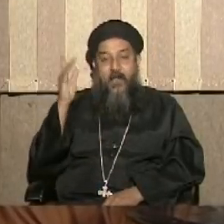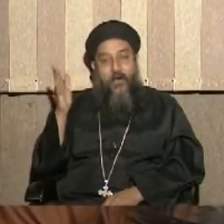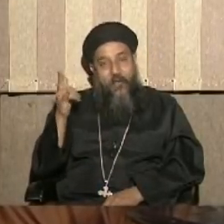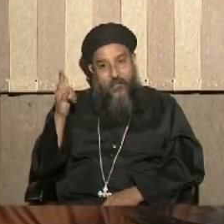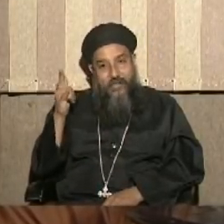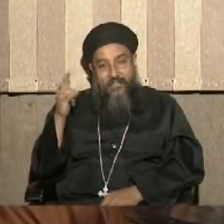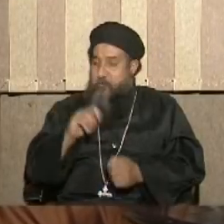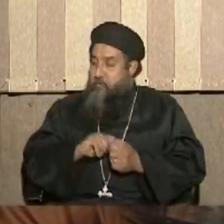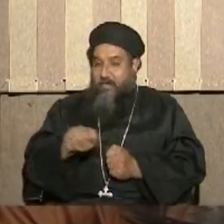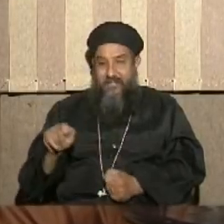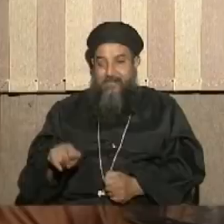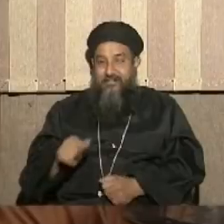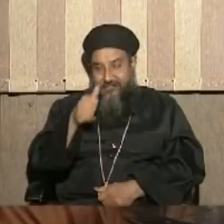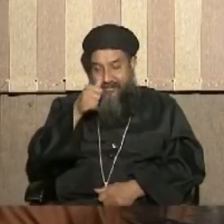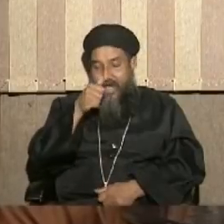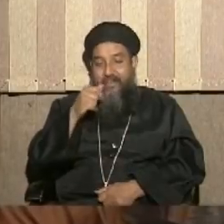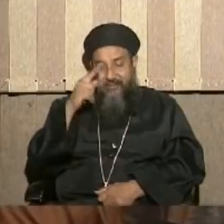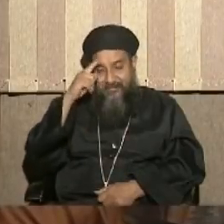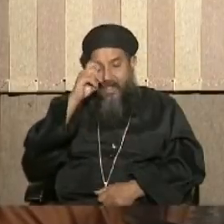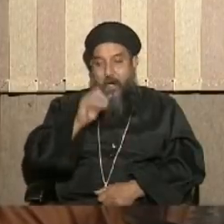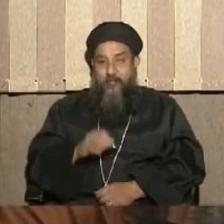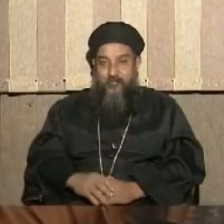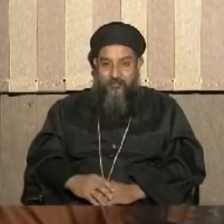صعب على السموك